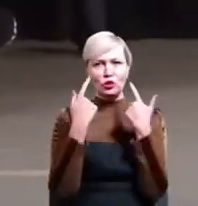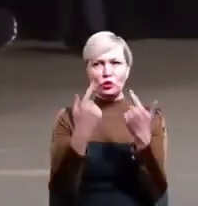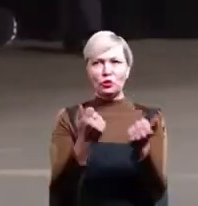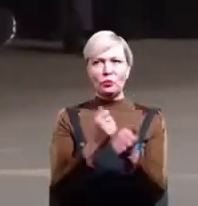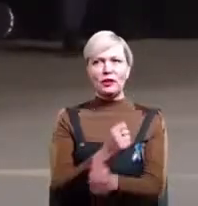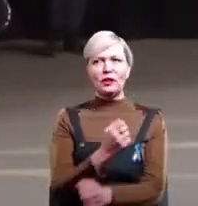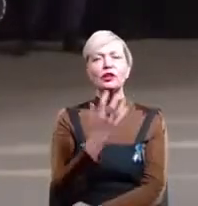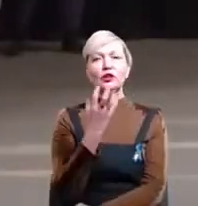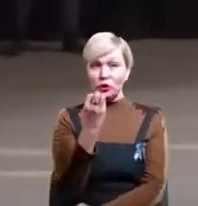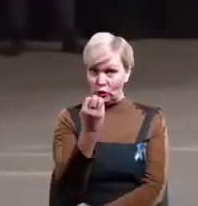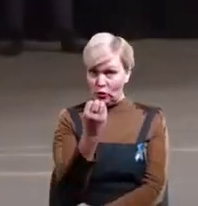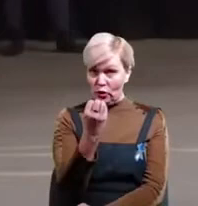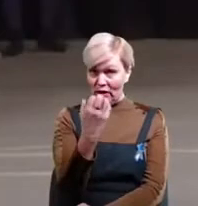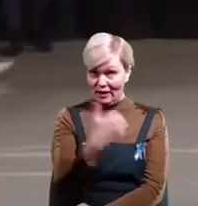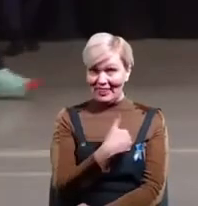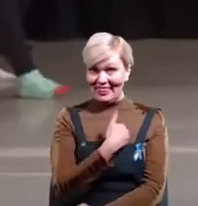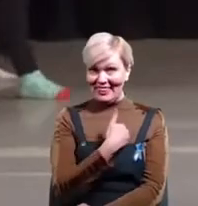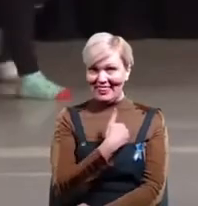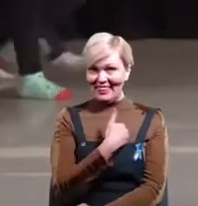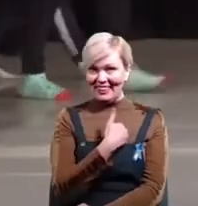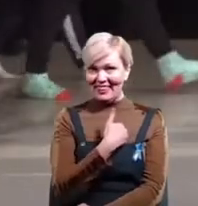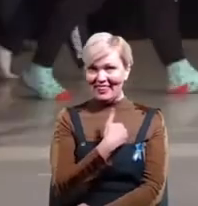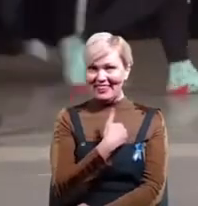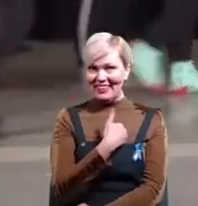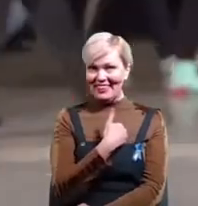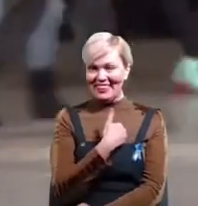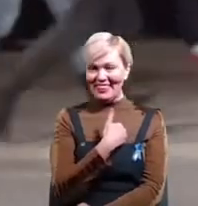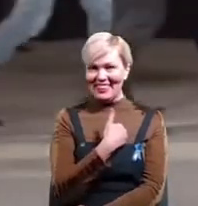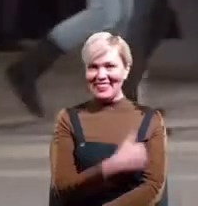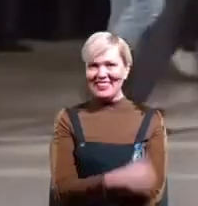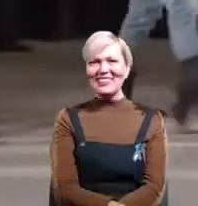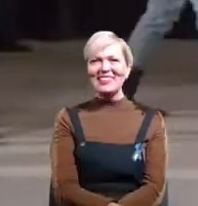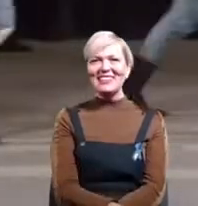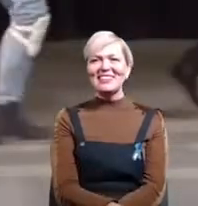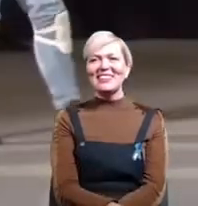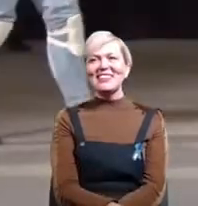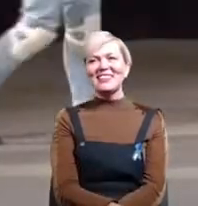Еще раз? Да. Хорошо.